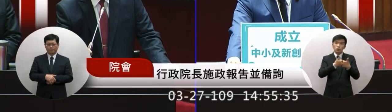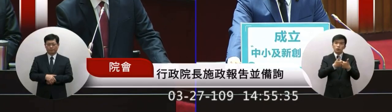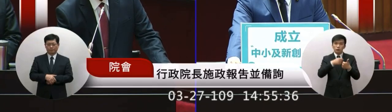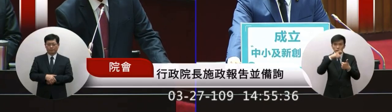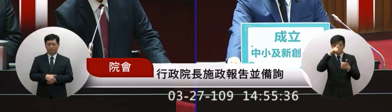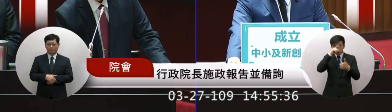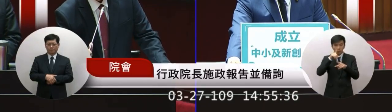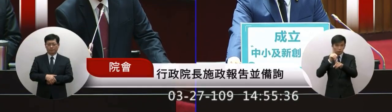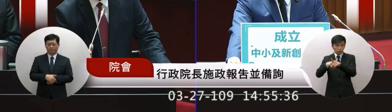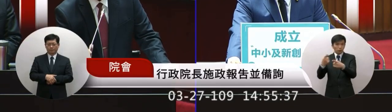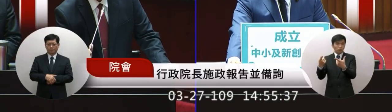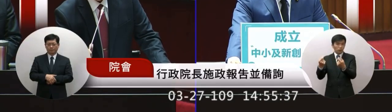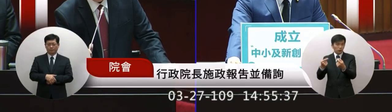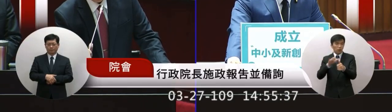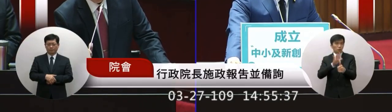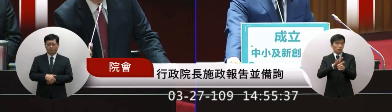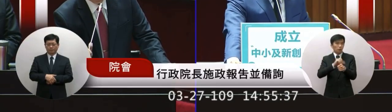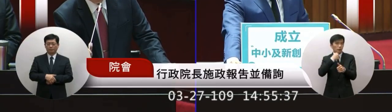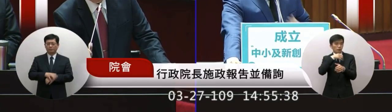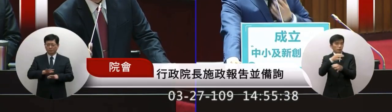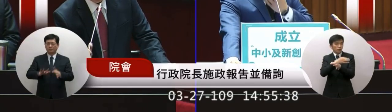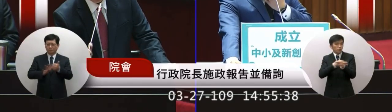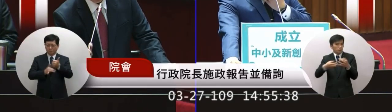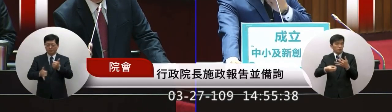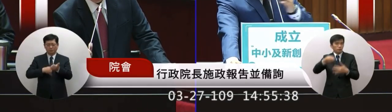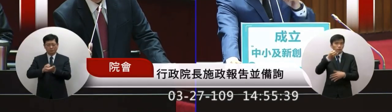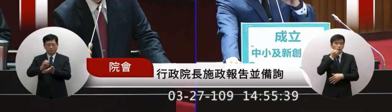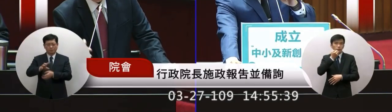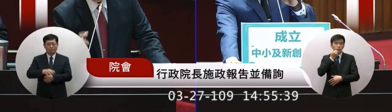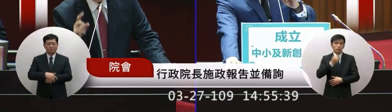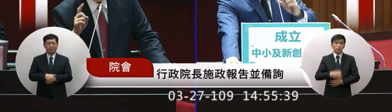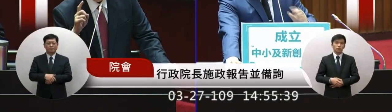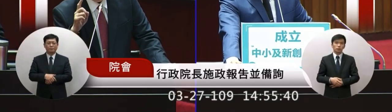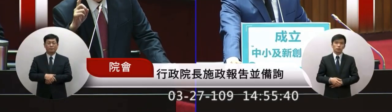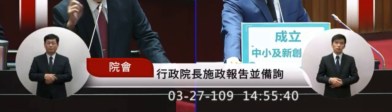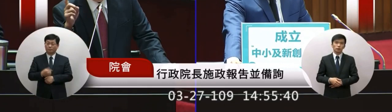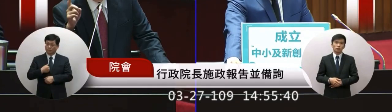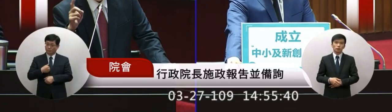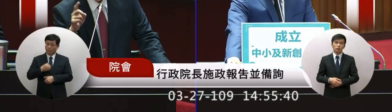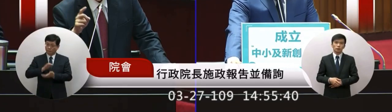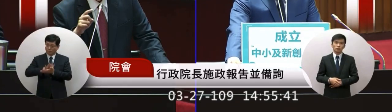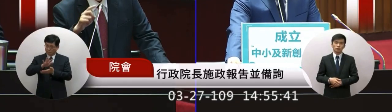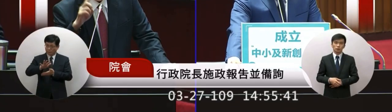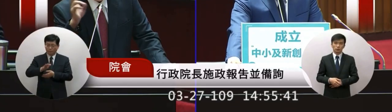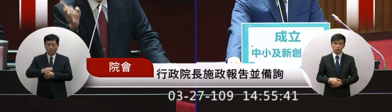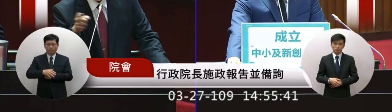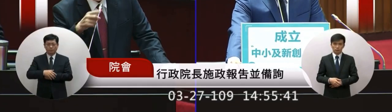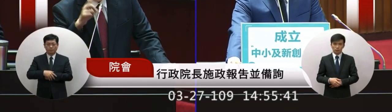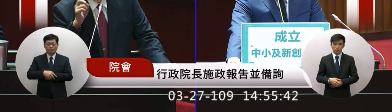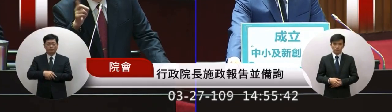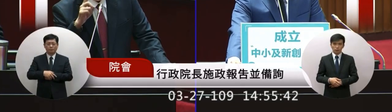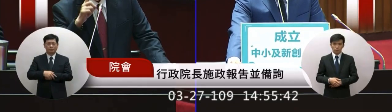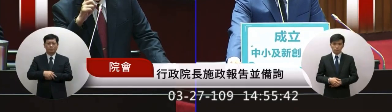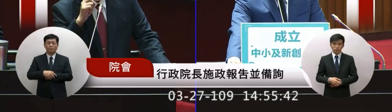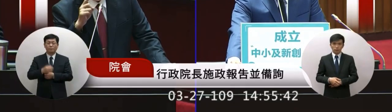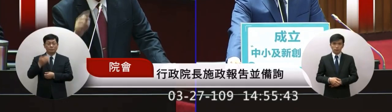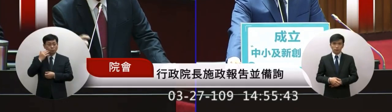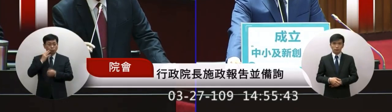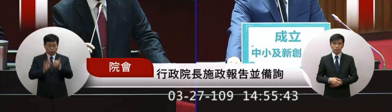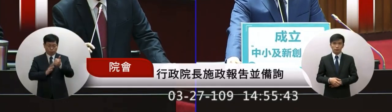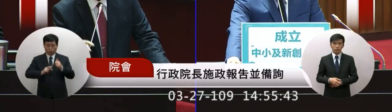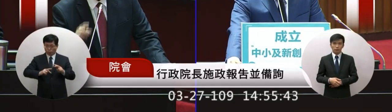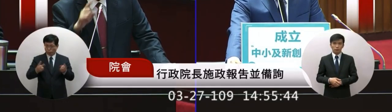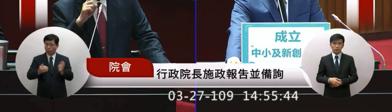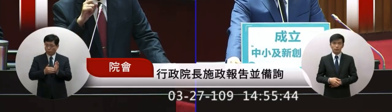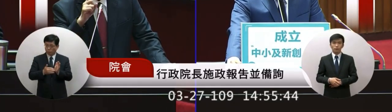来一起为台湾的经济打拼？ 来，委员，我跟你报告，我们现在未来那个改组了